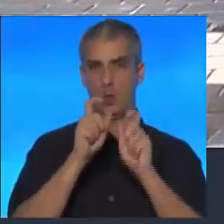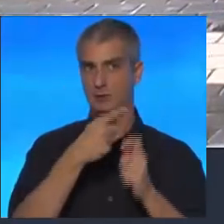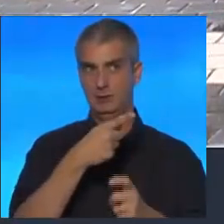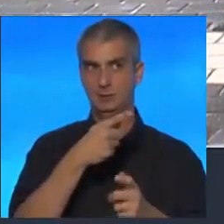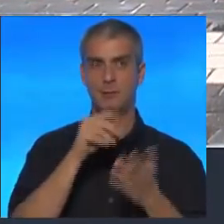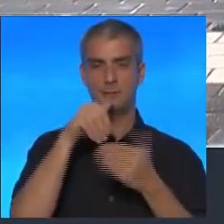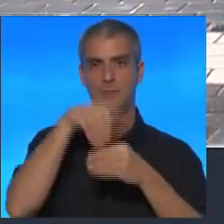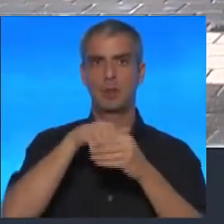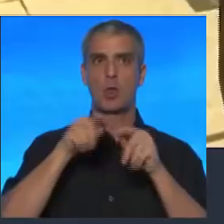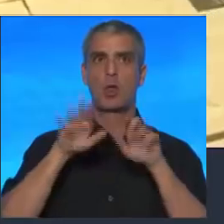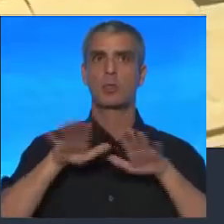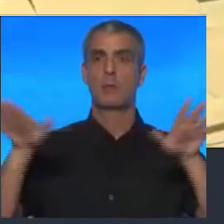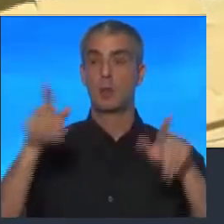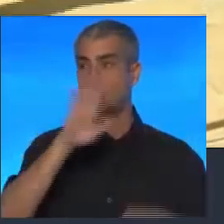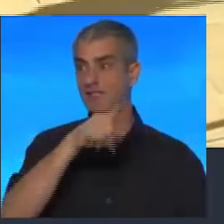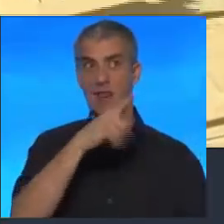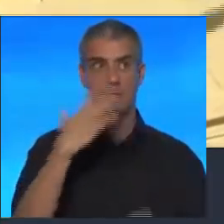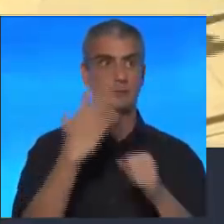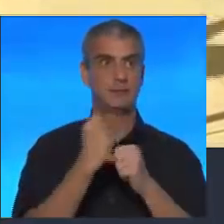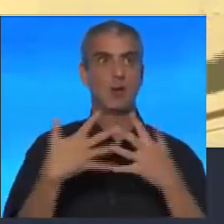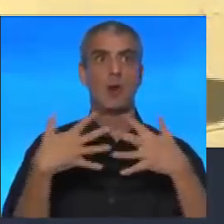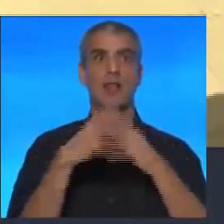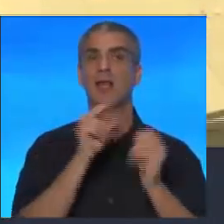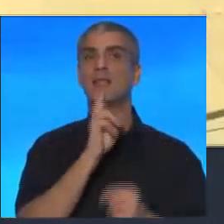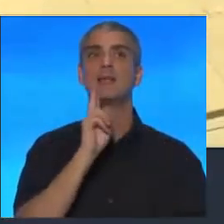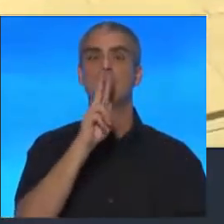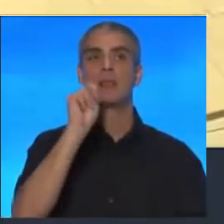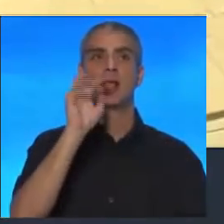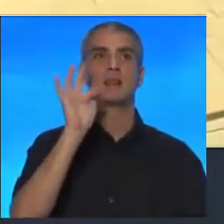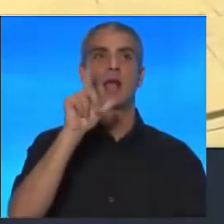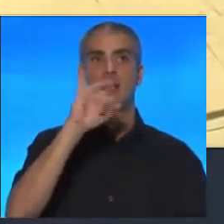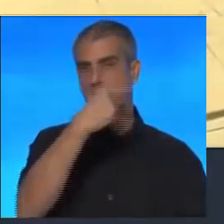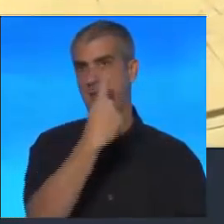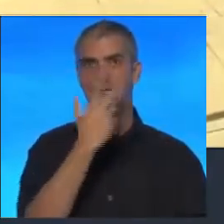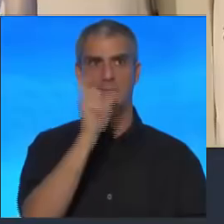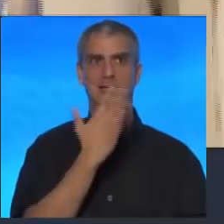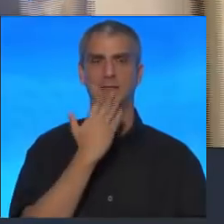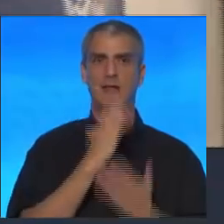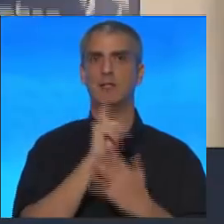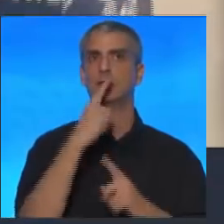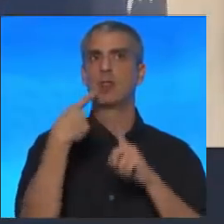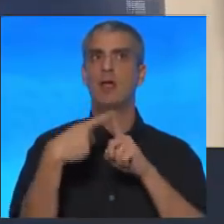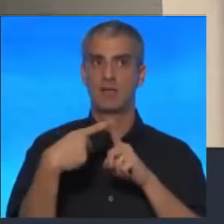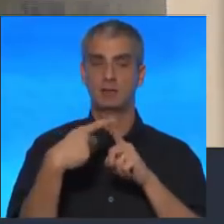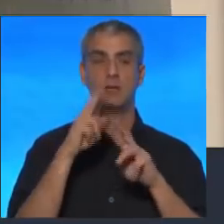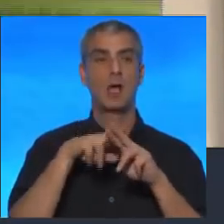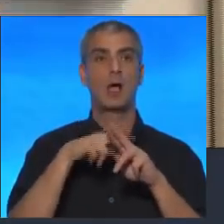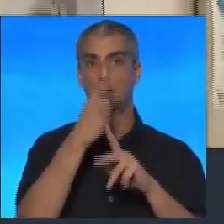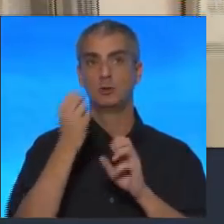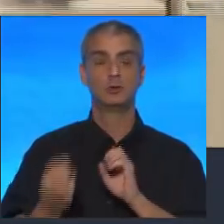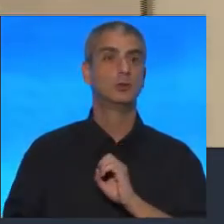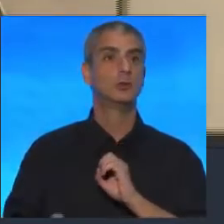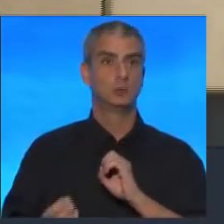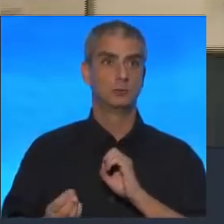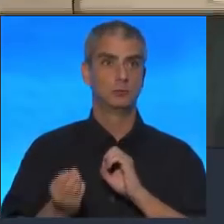בנמל התעופה. הילדים שהצליחו להתאחד עם האם נטליה, אזרחית ישראלית כבר שנה וחצי, אחרי שהגרוש של האם סוף כל